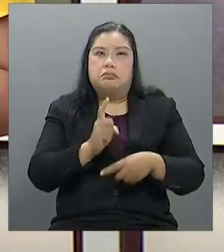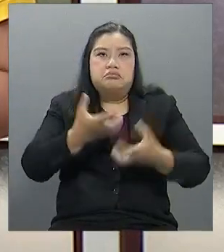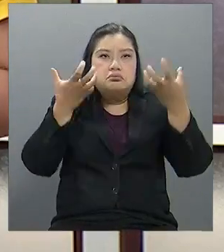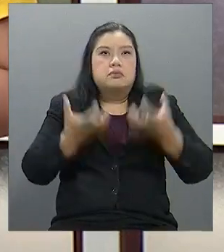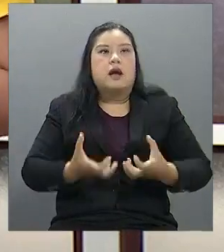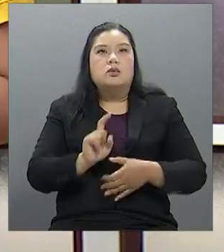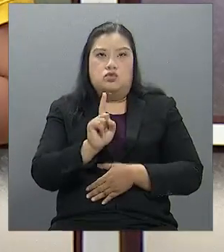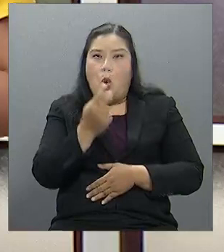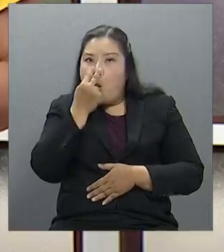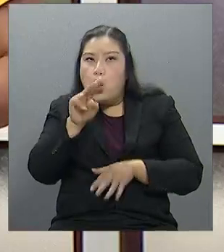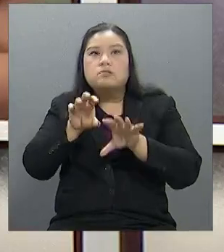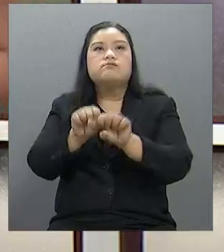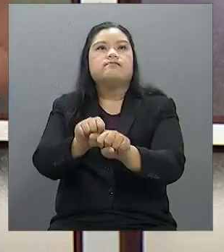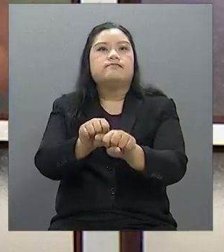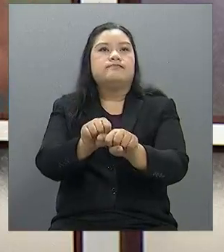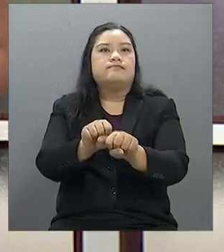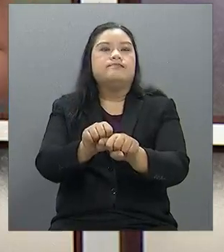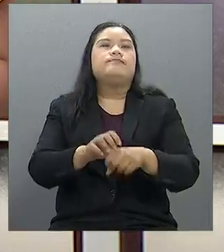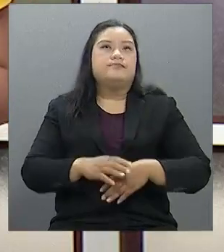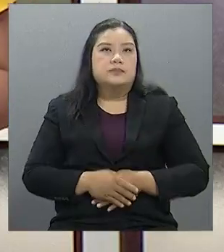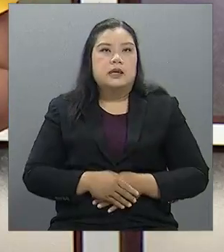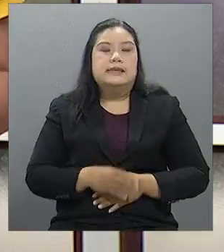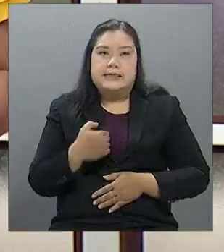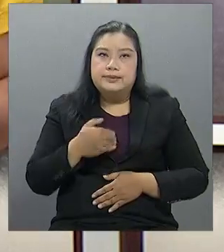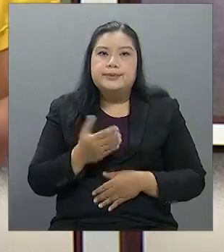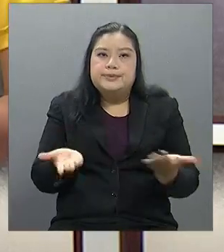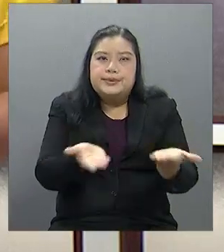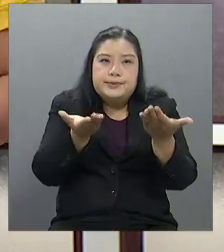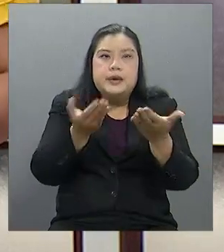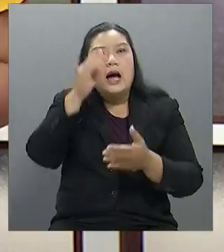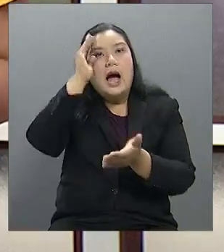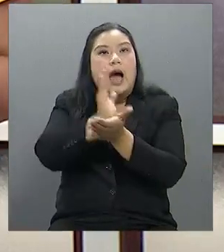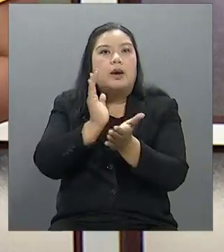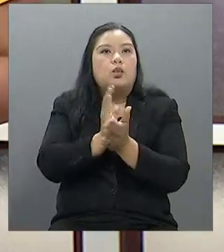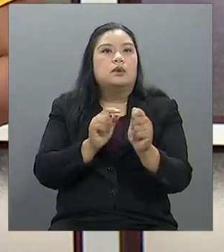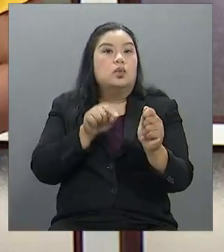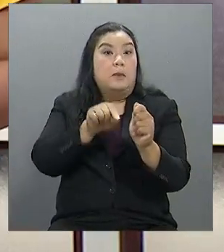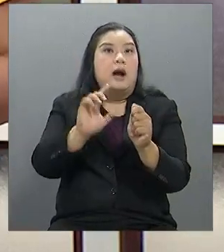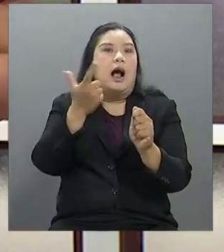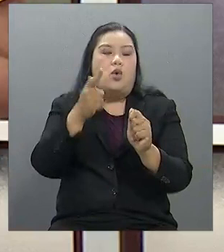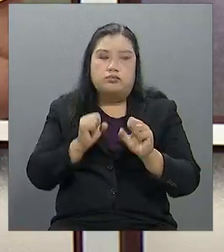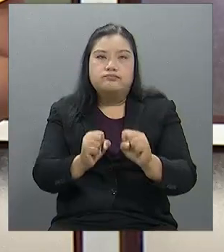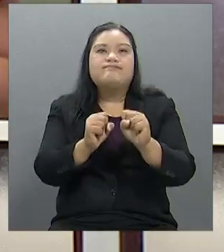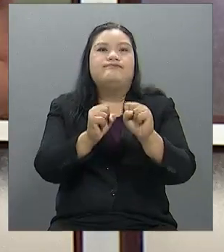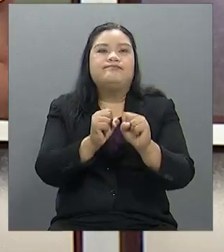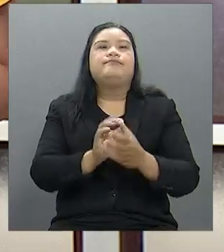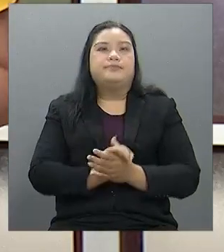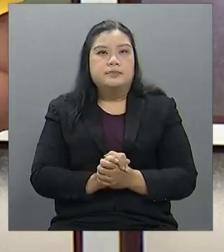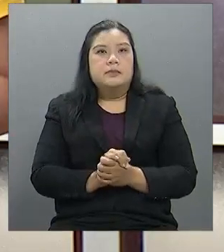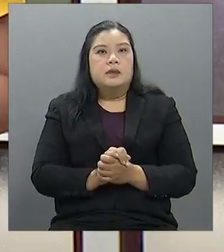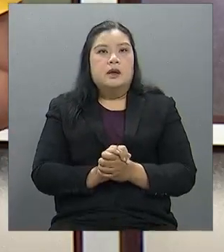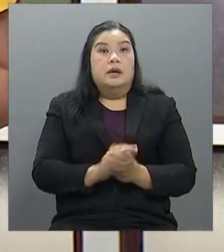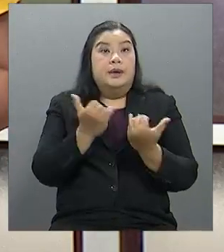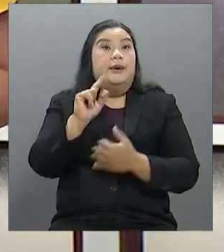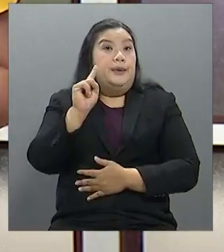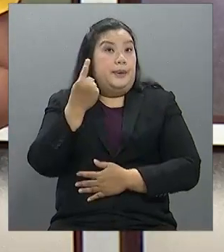เหตุมาให้ได้ละค่ะเป็นกำลังใจให้ตำรวจสภ.ชัยโยด้วยนะคะ ป้ายต่อไปค่ะมาดูเรื่องของการซ่อมแซมถนนกัน